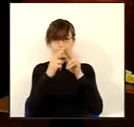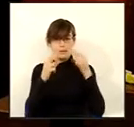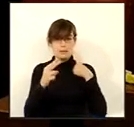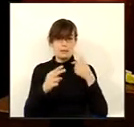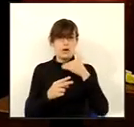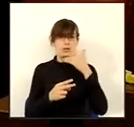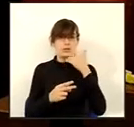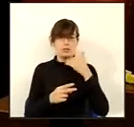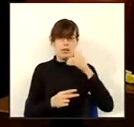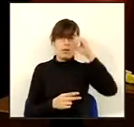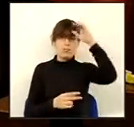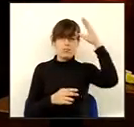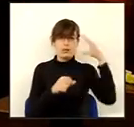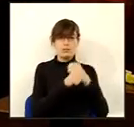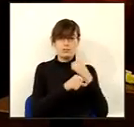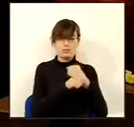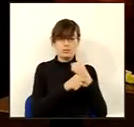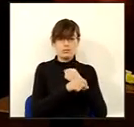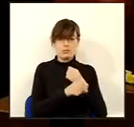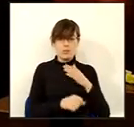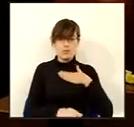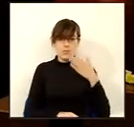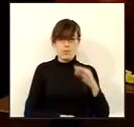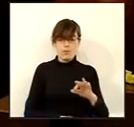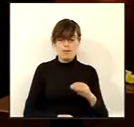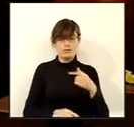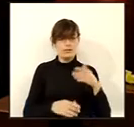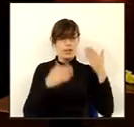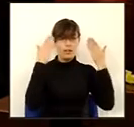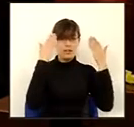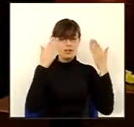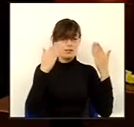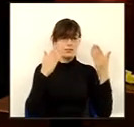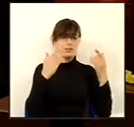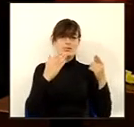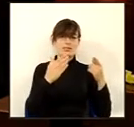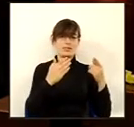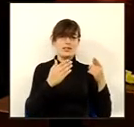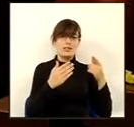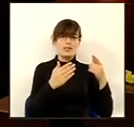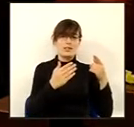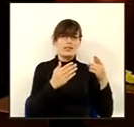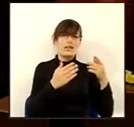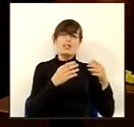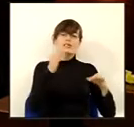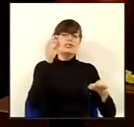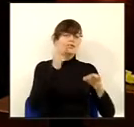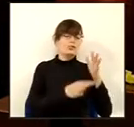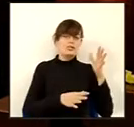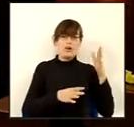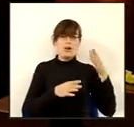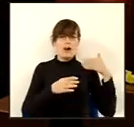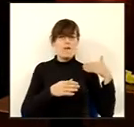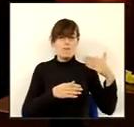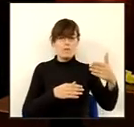seva capacitat de treball. Dit això, desitjar-li doncs al senyor Sala un gran encert i molt bona sort en aquest nou projecte de la seva